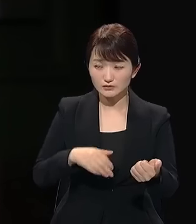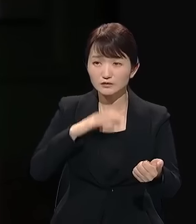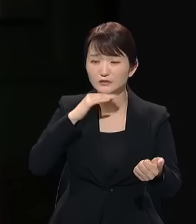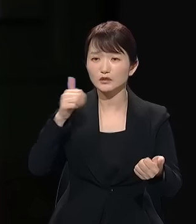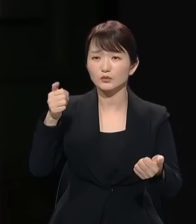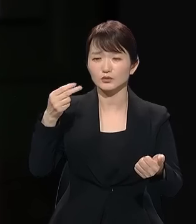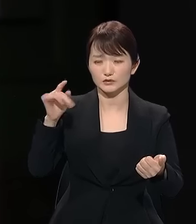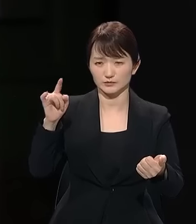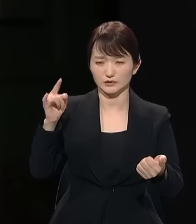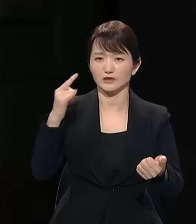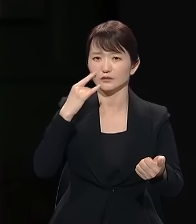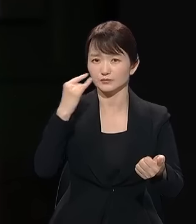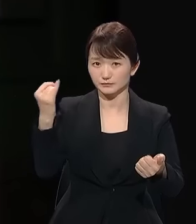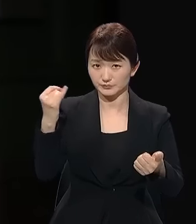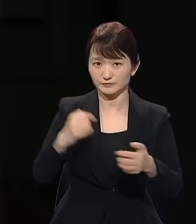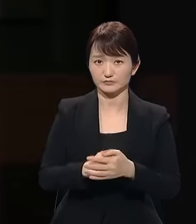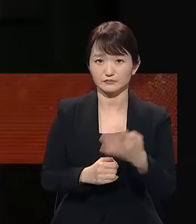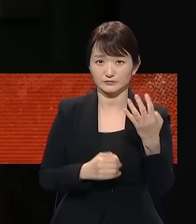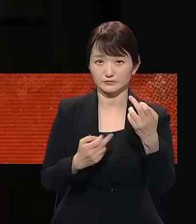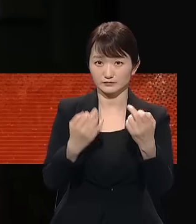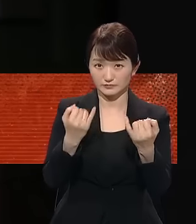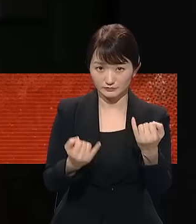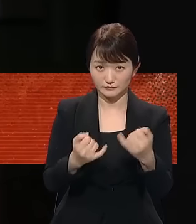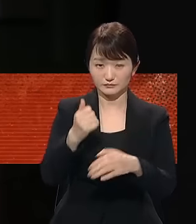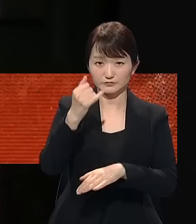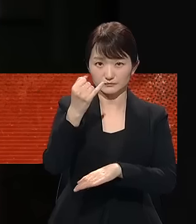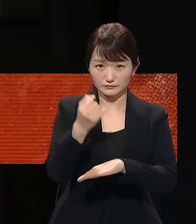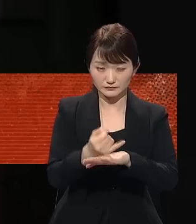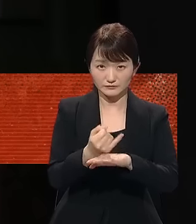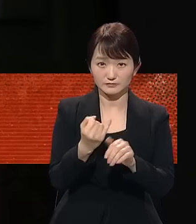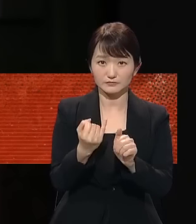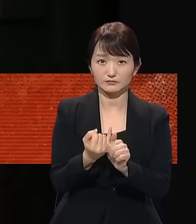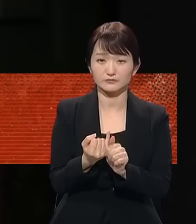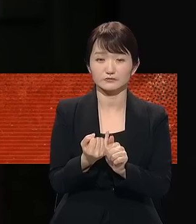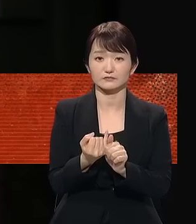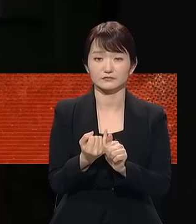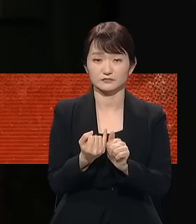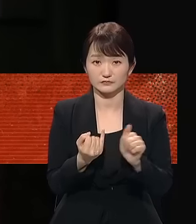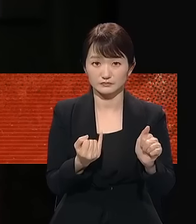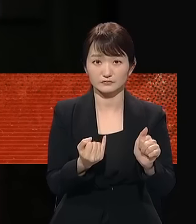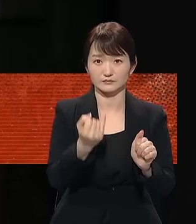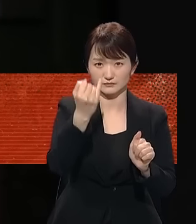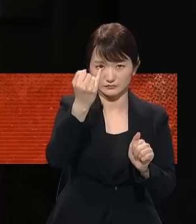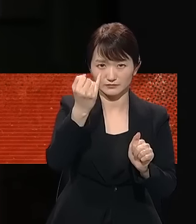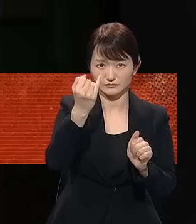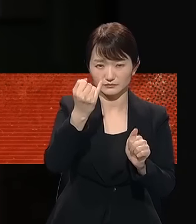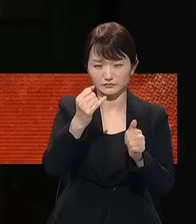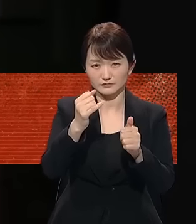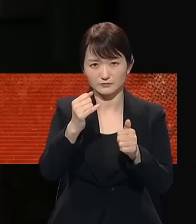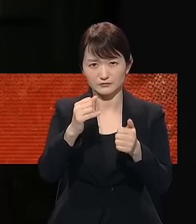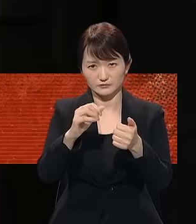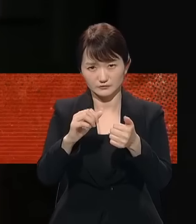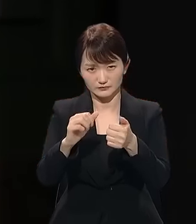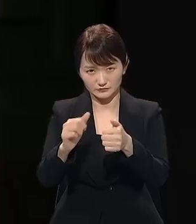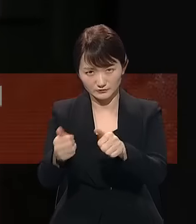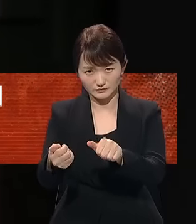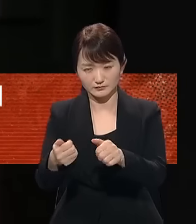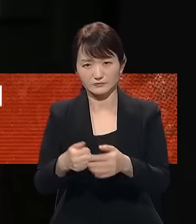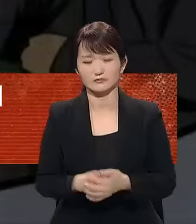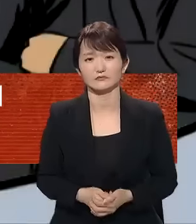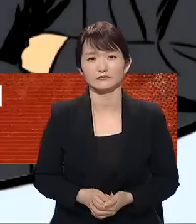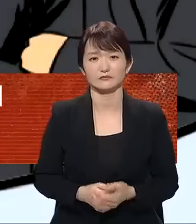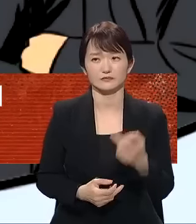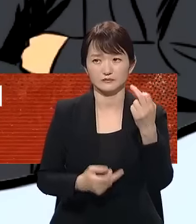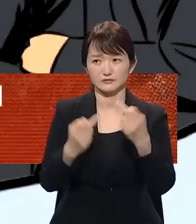제보자의 사연입니다. 4남매 중 막내인 남편의 누나 아들이 최근 사고로 사망했습니다. 형제들이 바로 병원으로